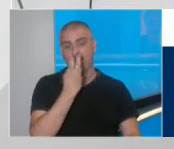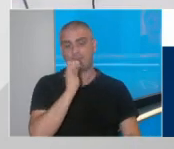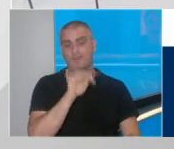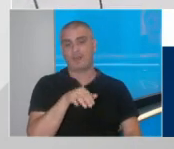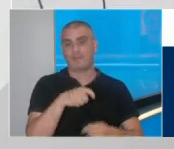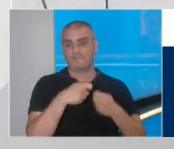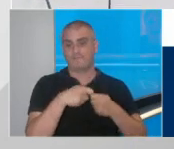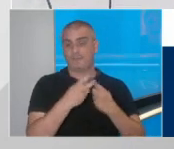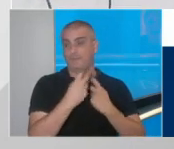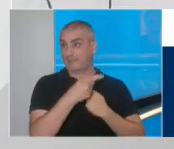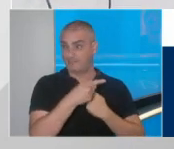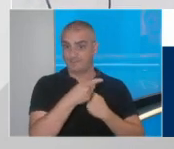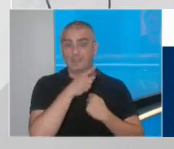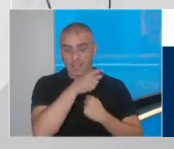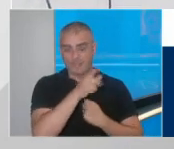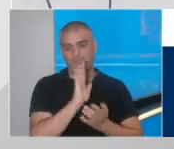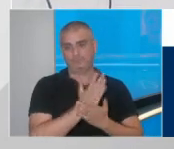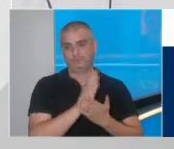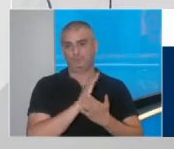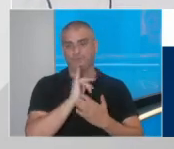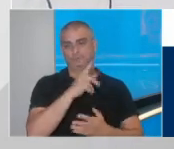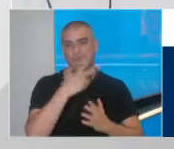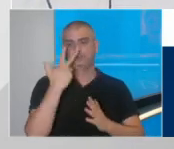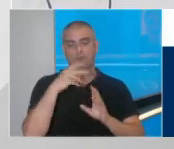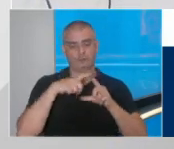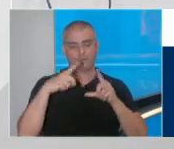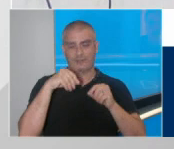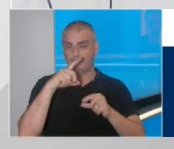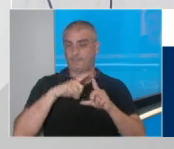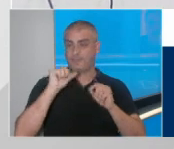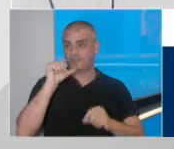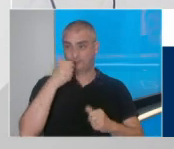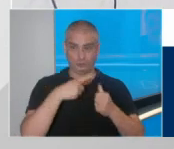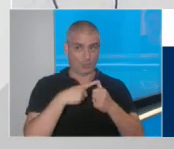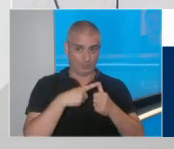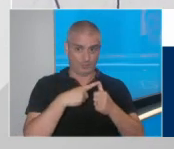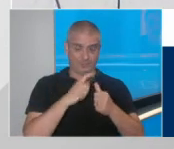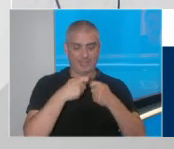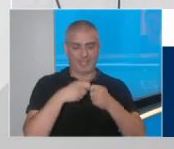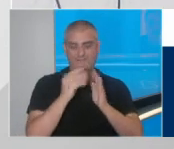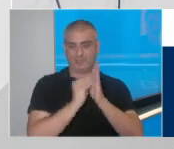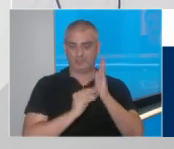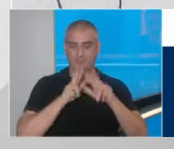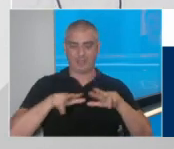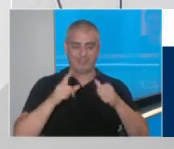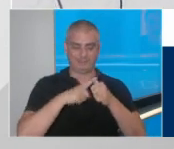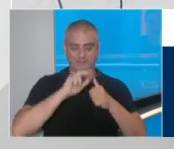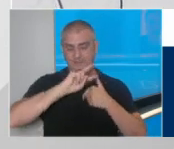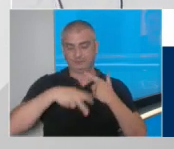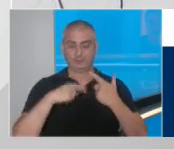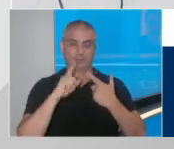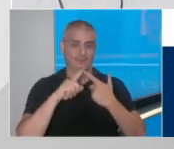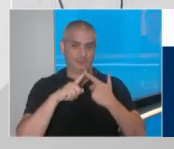ל-140,000 המתפקדים, ו-140,000 המתפקדים האלו יצביעו בשלושה פתקים בעצם. הפתק הראשון יהיה לחברי הרשימה הארצית, הפתק